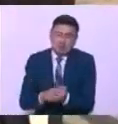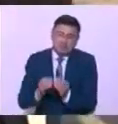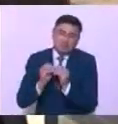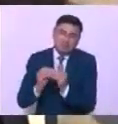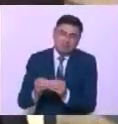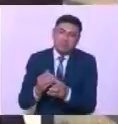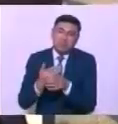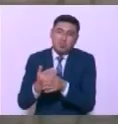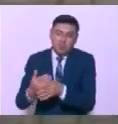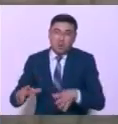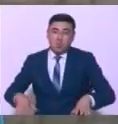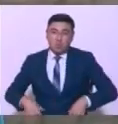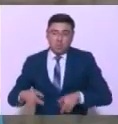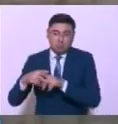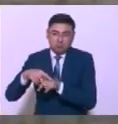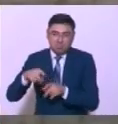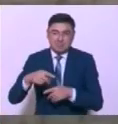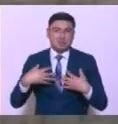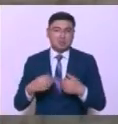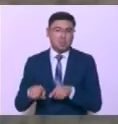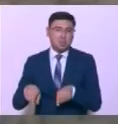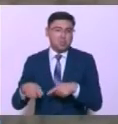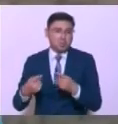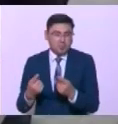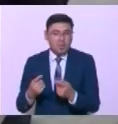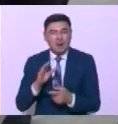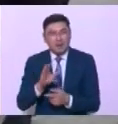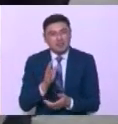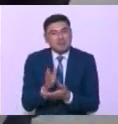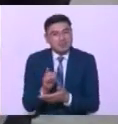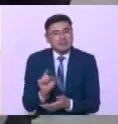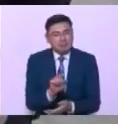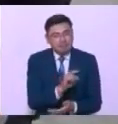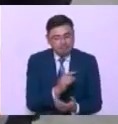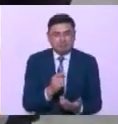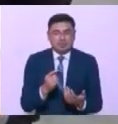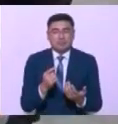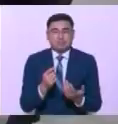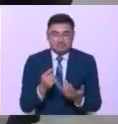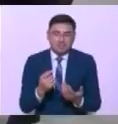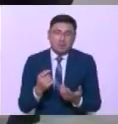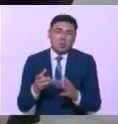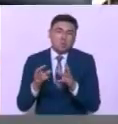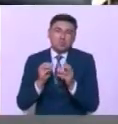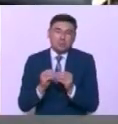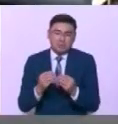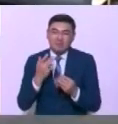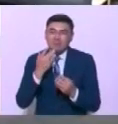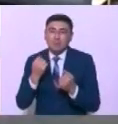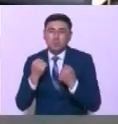Однако из-за отсутствия условий для конного спорта части спортсменов пришлось покинуть Данный вид занятий отмечает